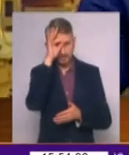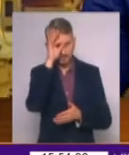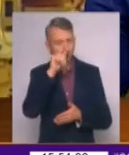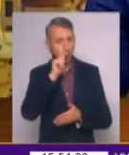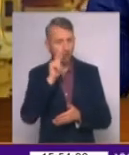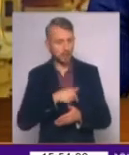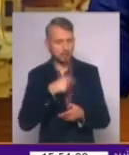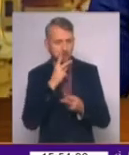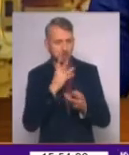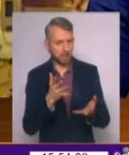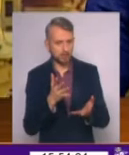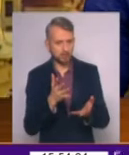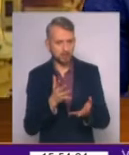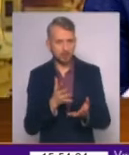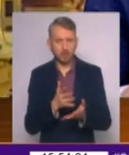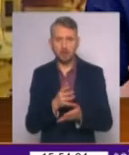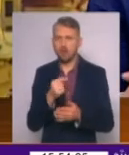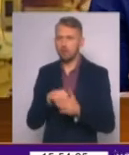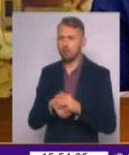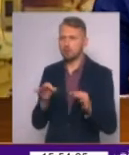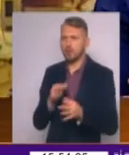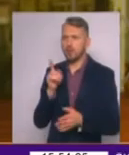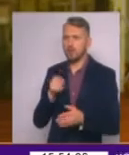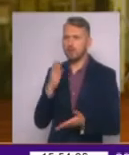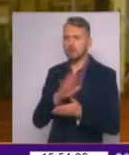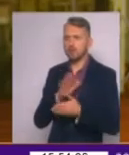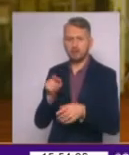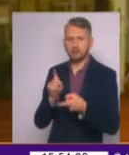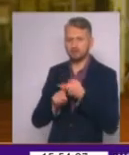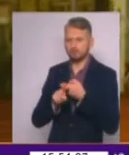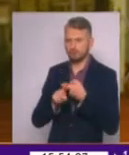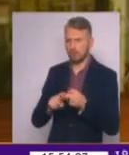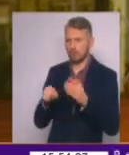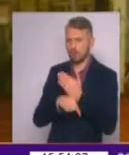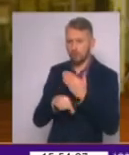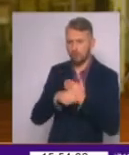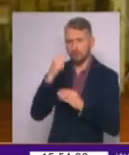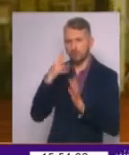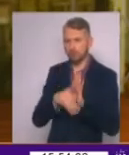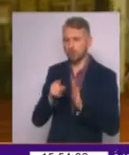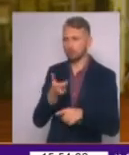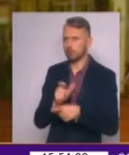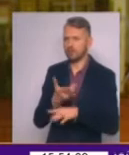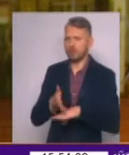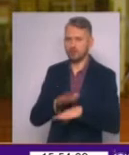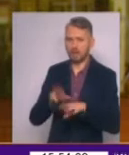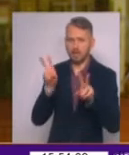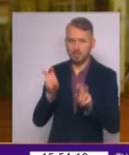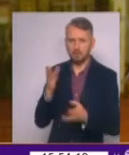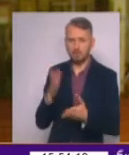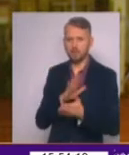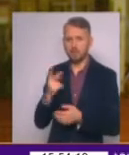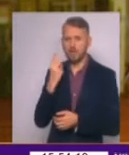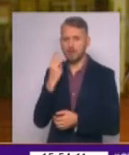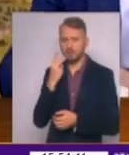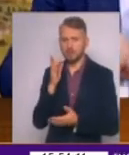України ми не бачимо. Тобто, жодним таких... чином, навіть якщо не стосуватися корупції, тому що дійсно зрозуміло, що тут досить важка тема, і, можливо, не завжди навіть